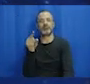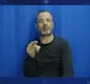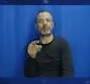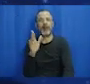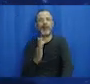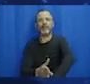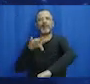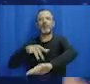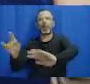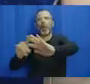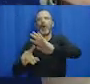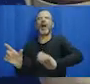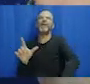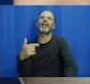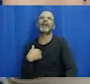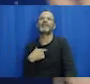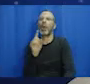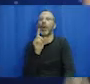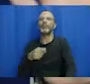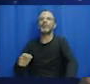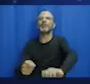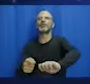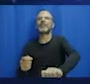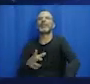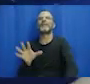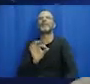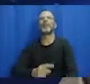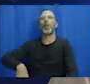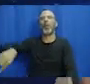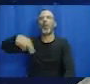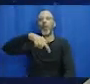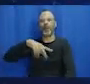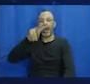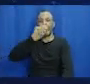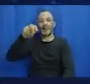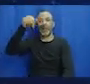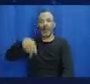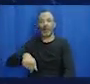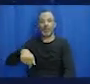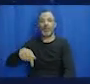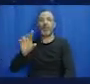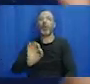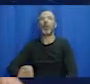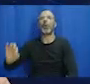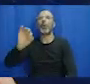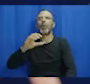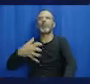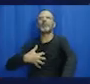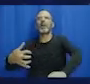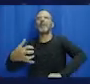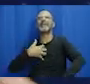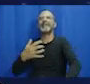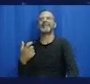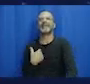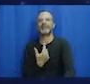القانون وانتهى الموضوع. ولكن أنا لا أشارك ولا أشاطر الجميع في أنه الموضوع اللي اليوم بيحصل هو ليس شيء دراماتيكي